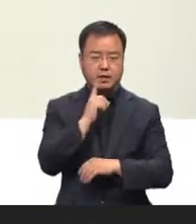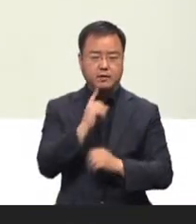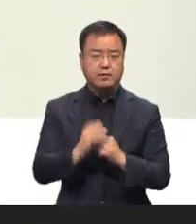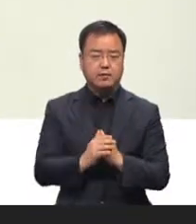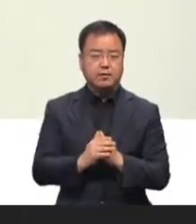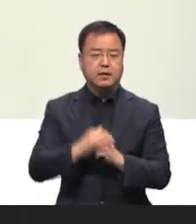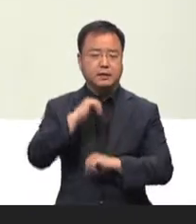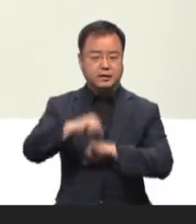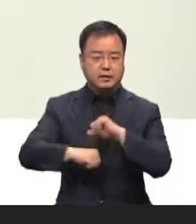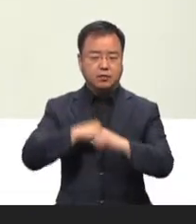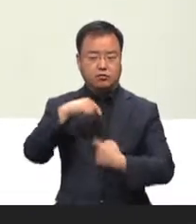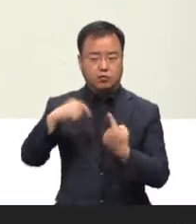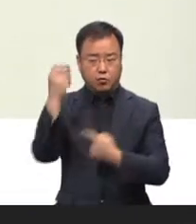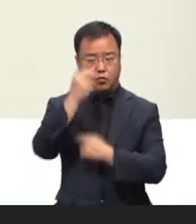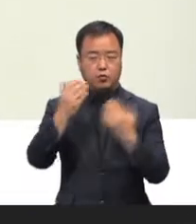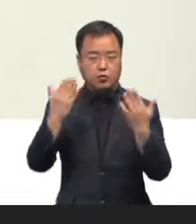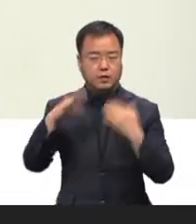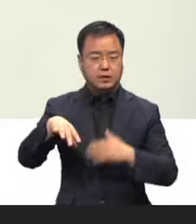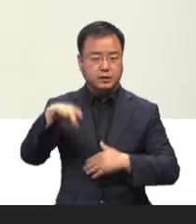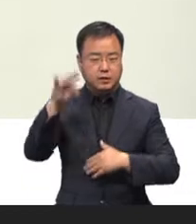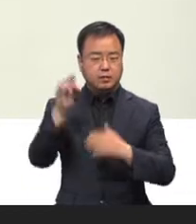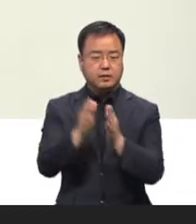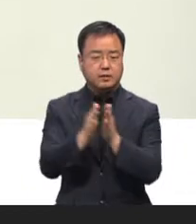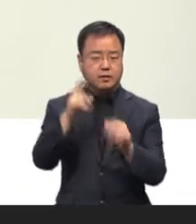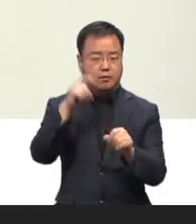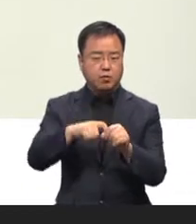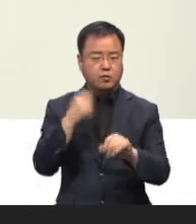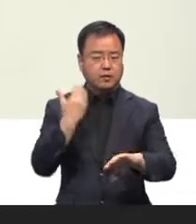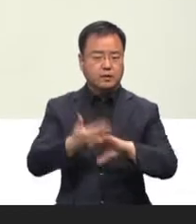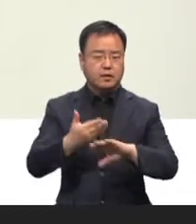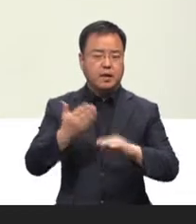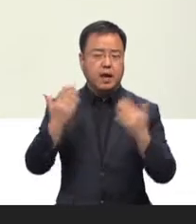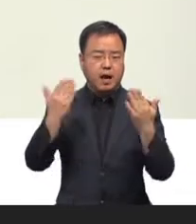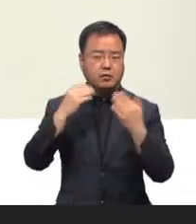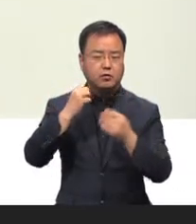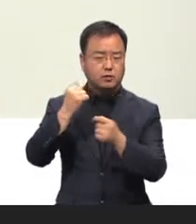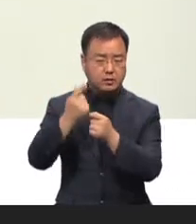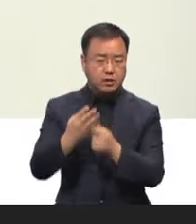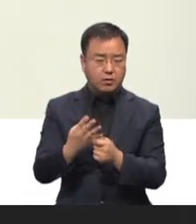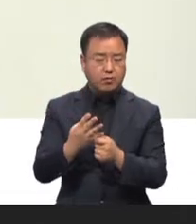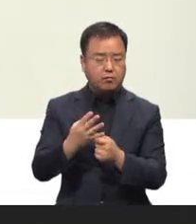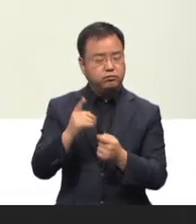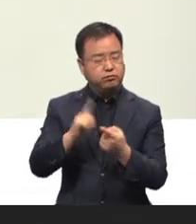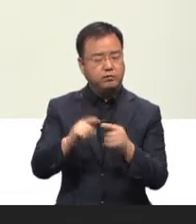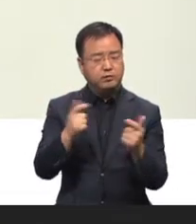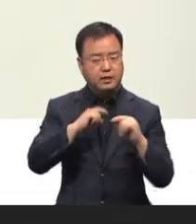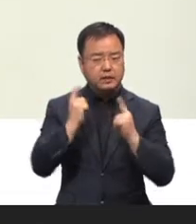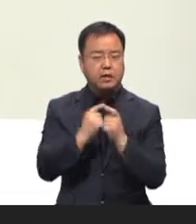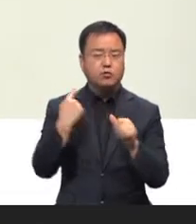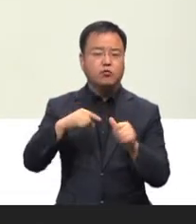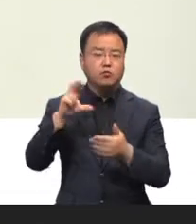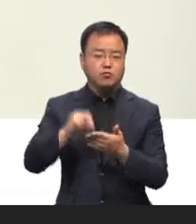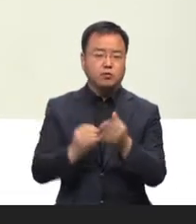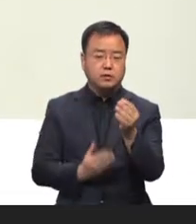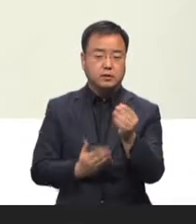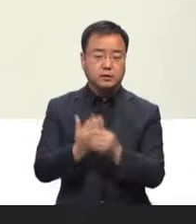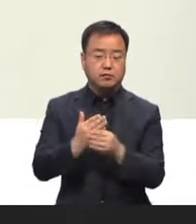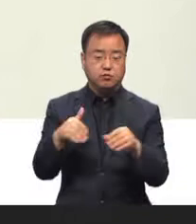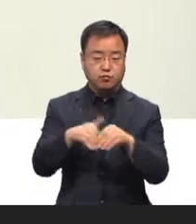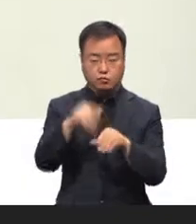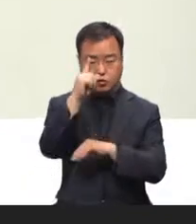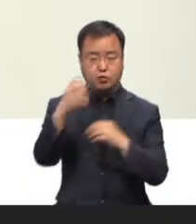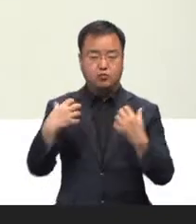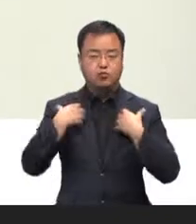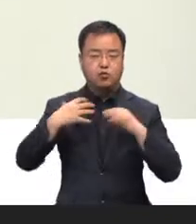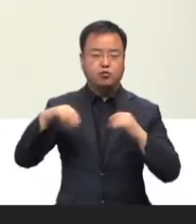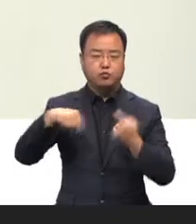달리 학교의 서열화와 사교육 유발 등의 역기능이 발생하였습니다. 문재인 정부는 국정과제에 고교 체제 개편을 포함시키는